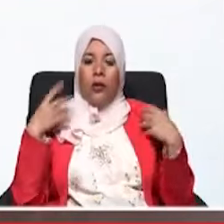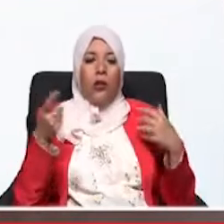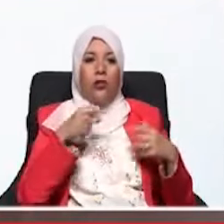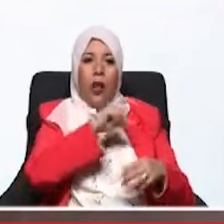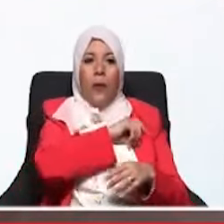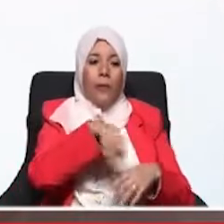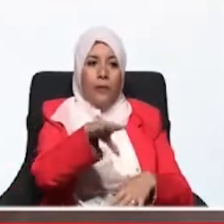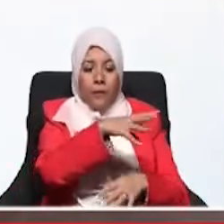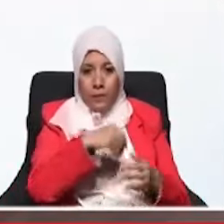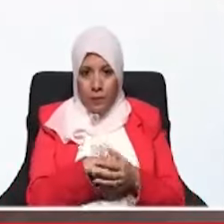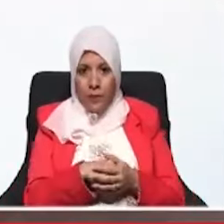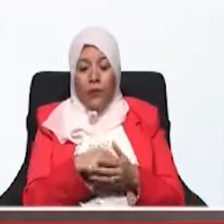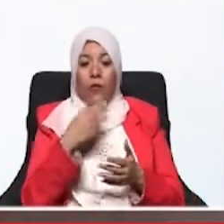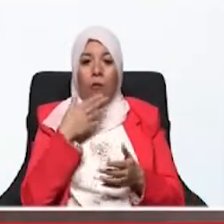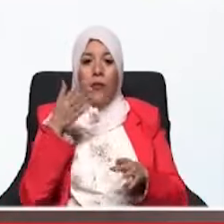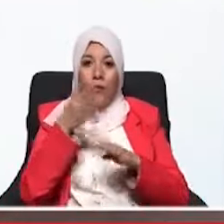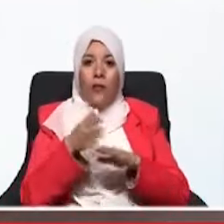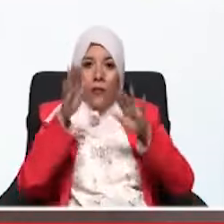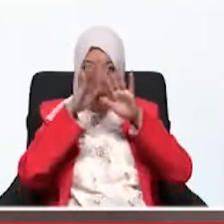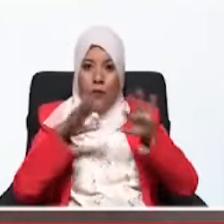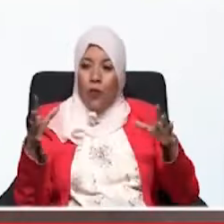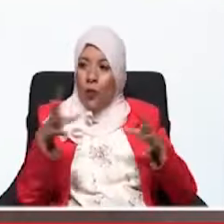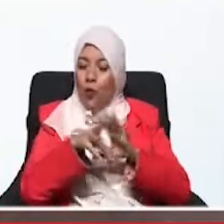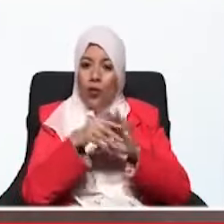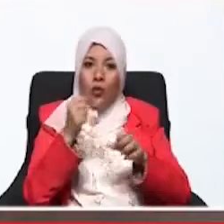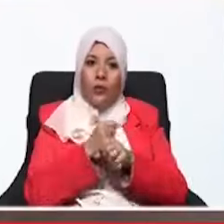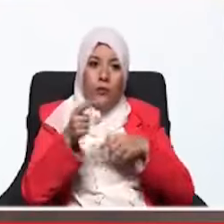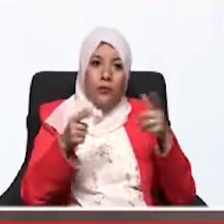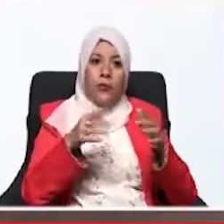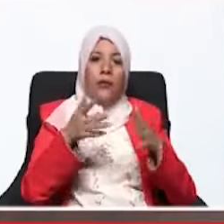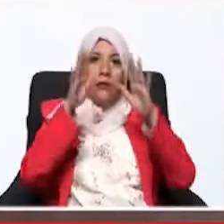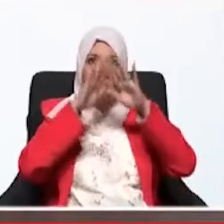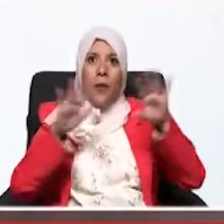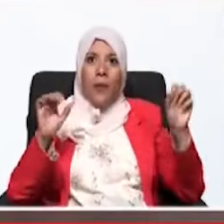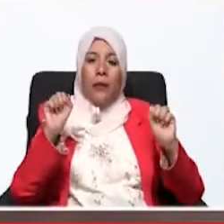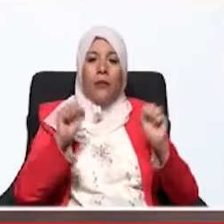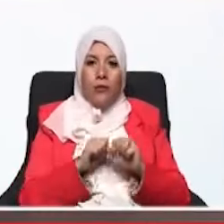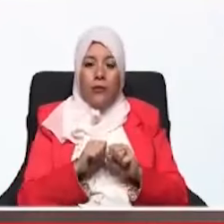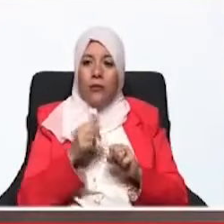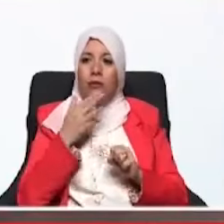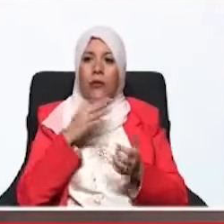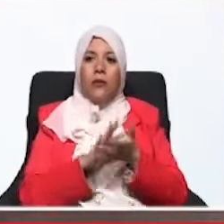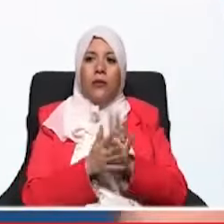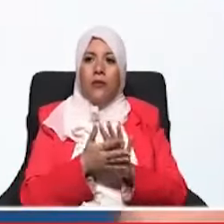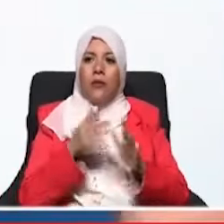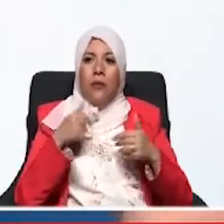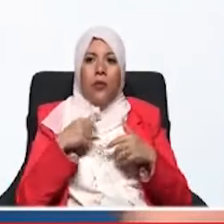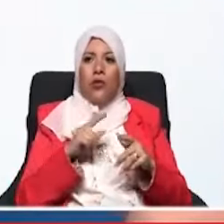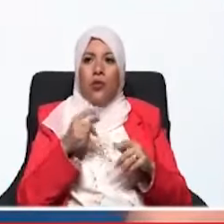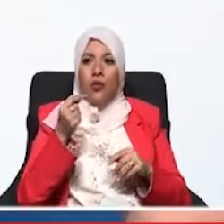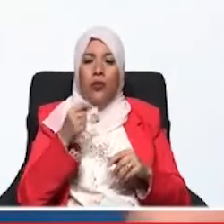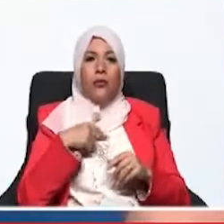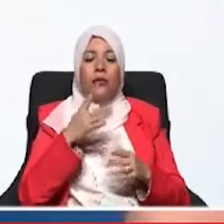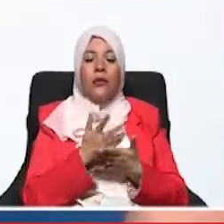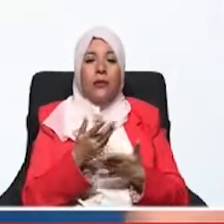في مسرح الجامعه اللي بيتخرج بيروح يطمن على الفرقه بتاعه المسرح بتاعته ده ما كانش موجود عندنا في ادب مسرح فانا حبيت